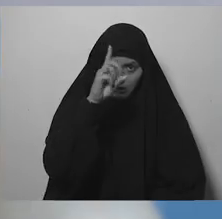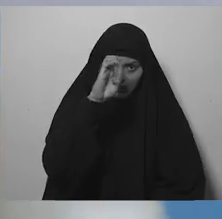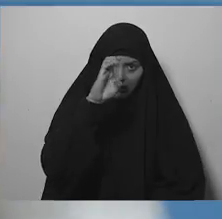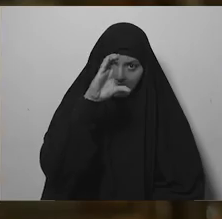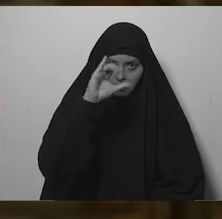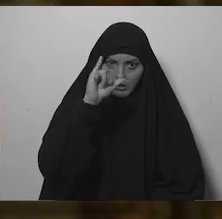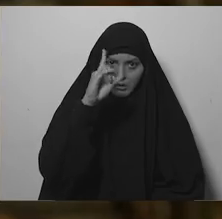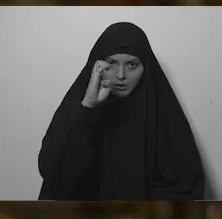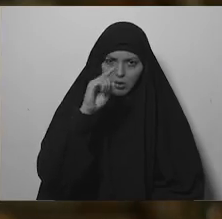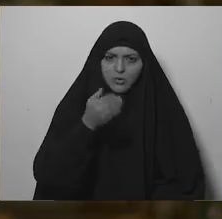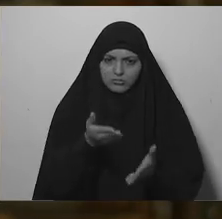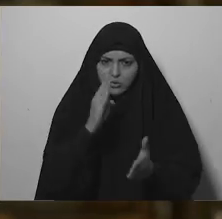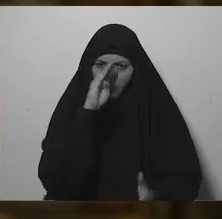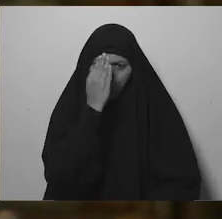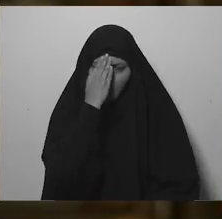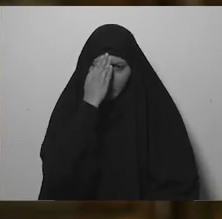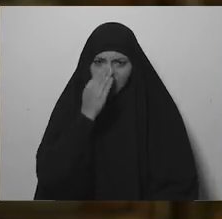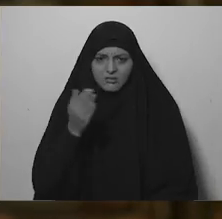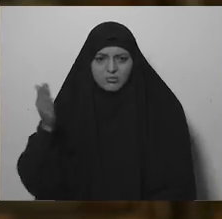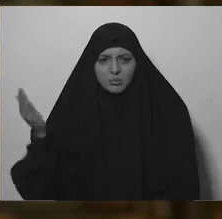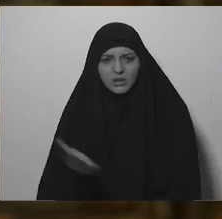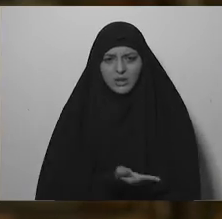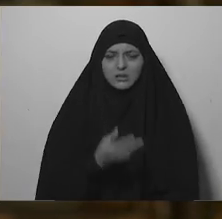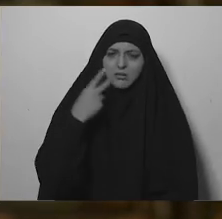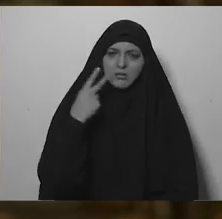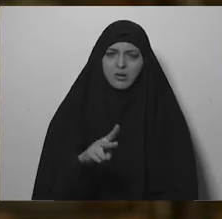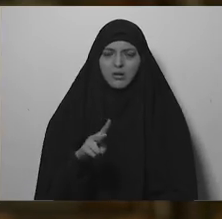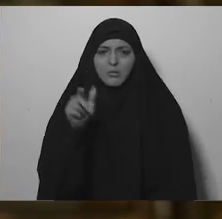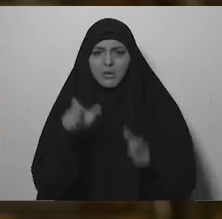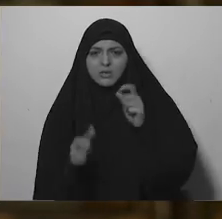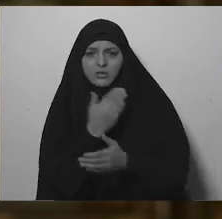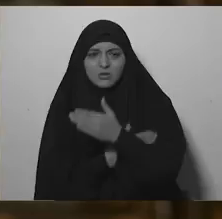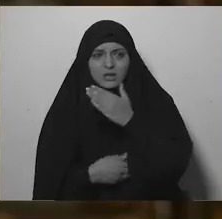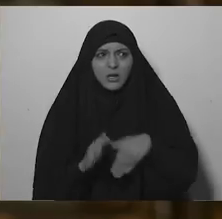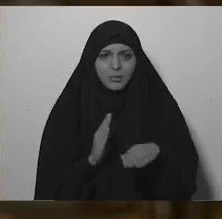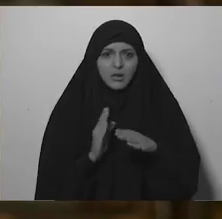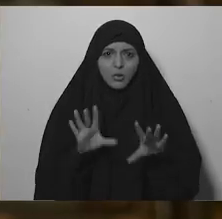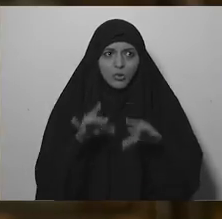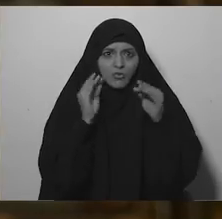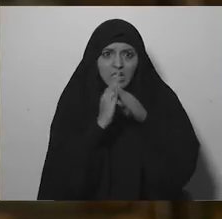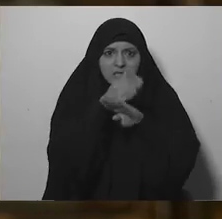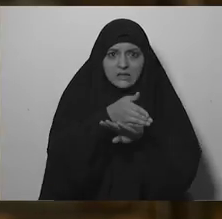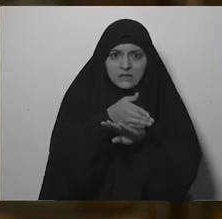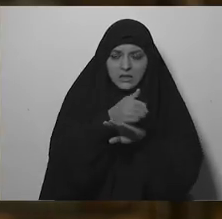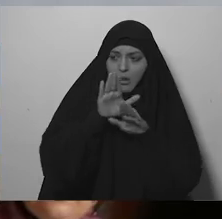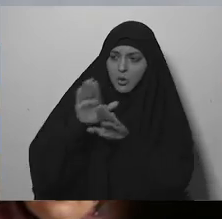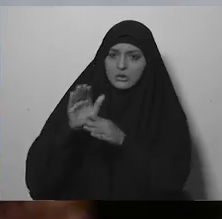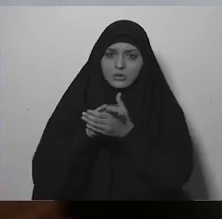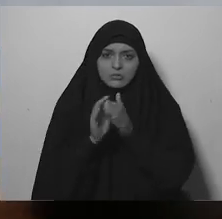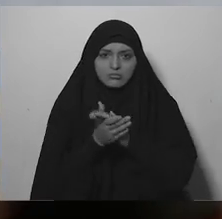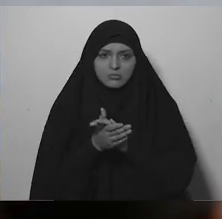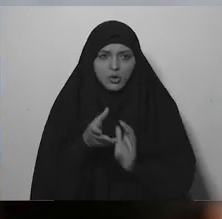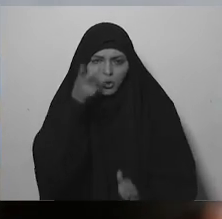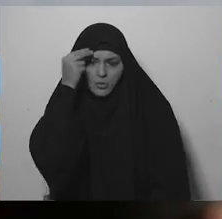DECIDE, c'est connaître les barrières que les personnes handicapées trouvent dans l'accès à la protection